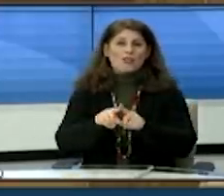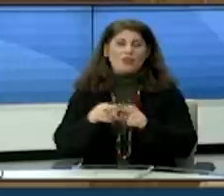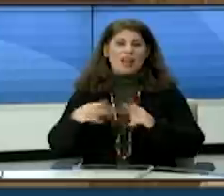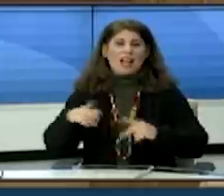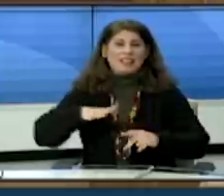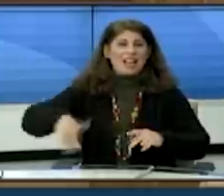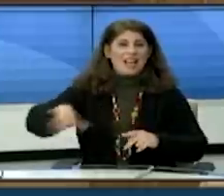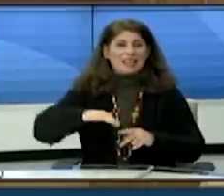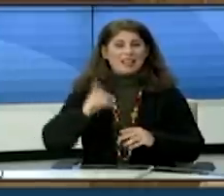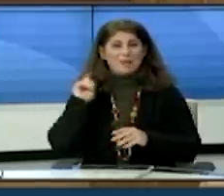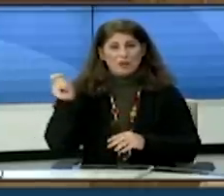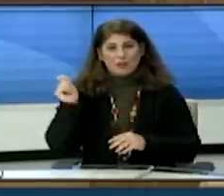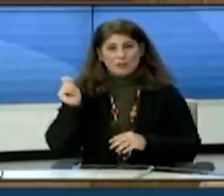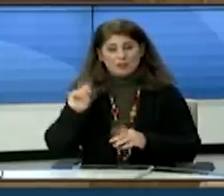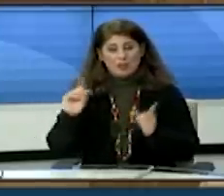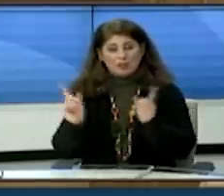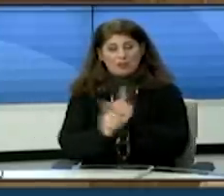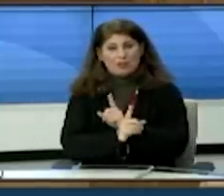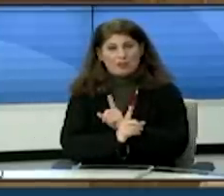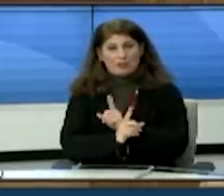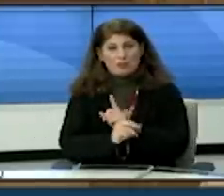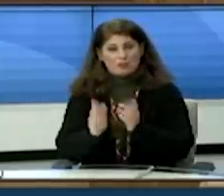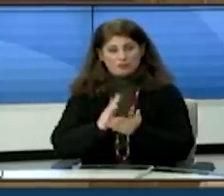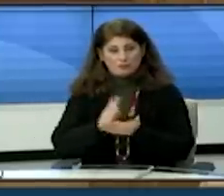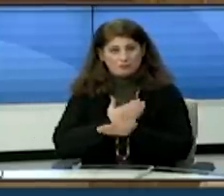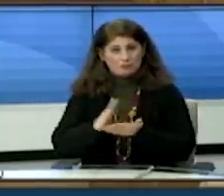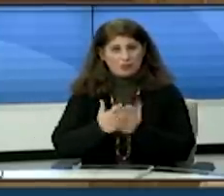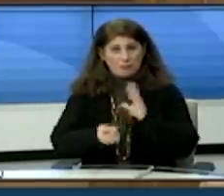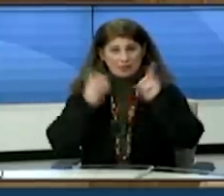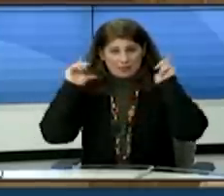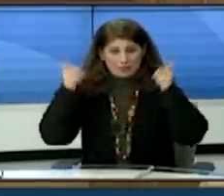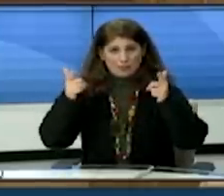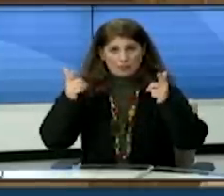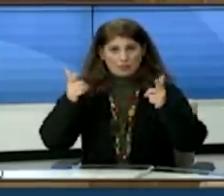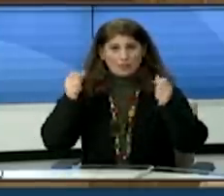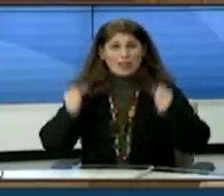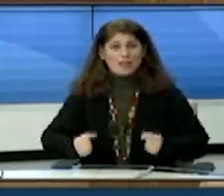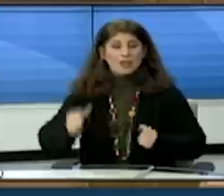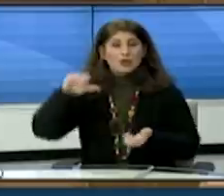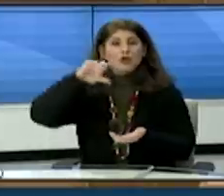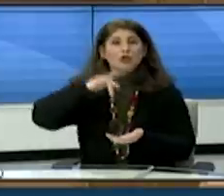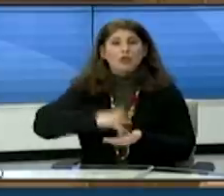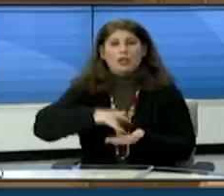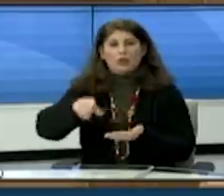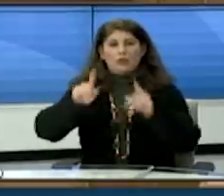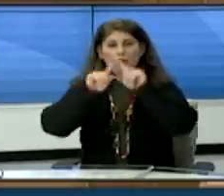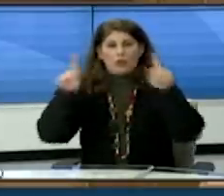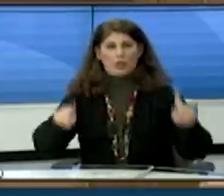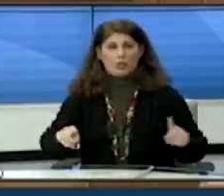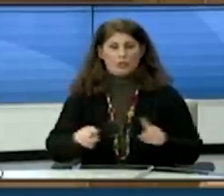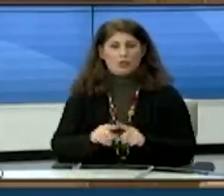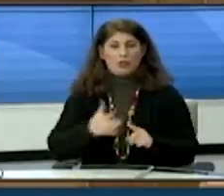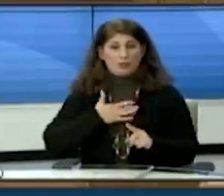πολιτικής. Το αντίθετο, μοιράζεστε με τη Νέα Δημοκρατία μια θέση στο κέντρο αυτού του κάδρου.